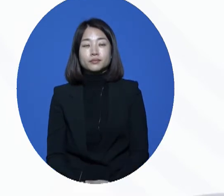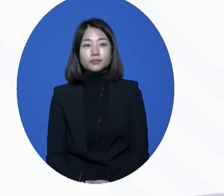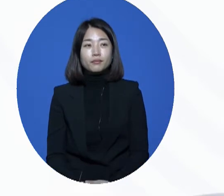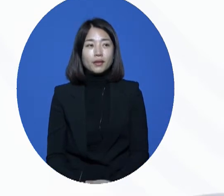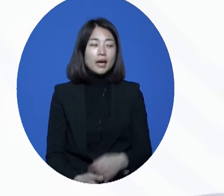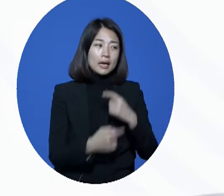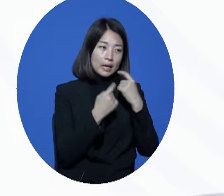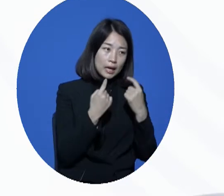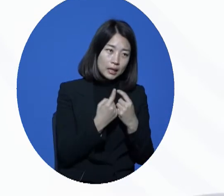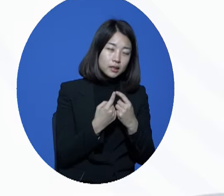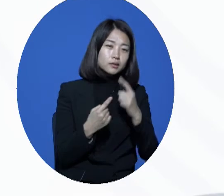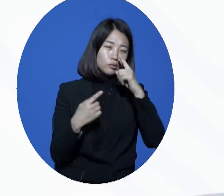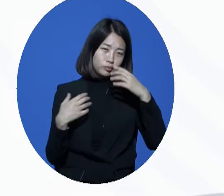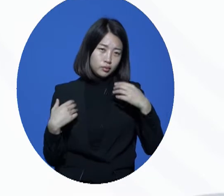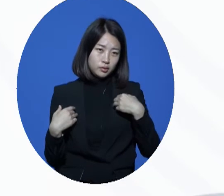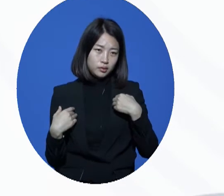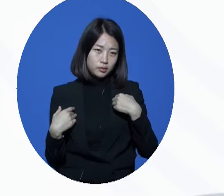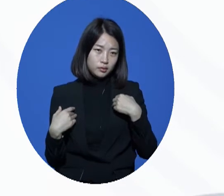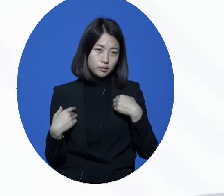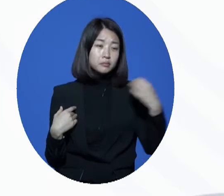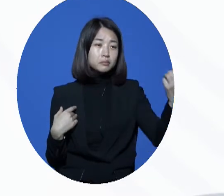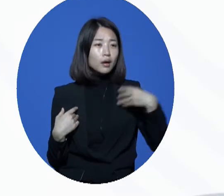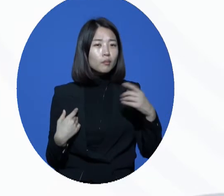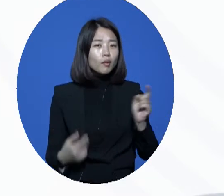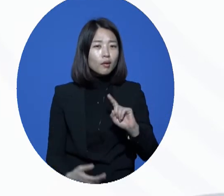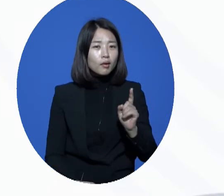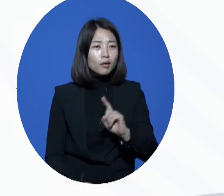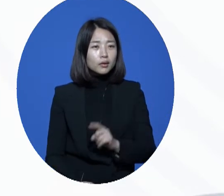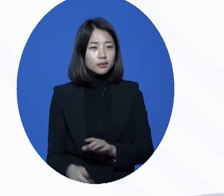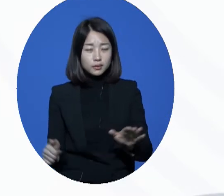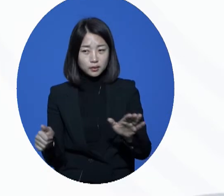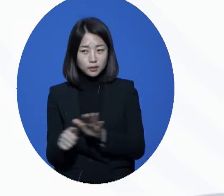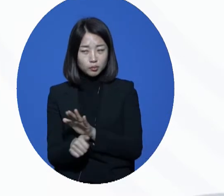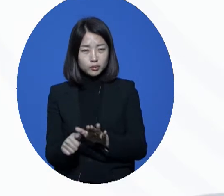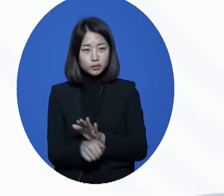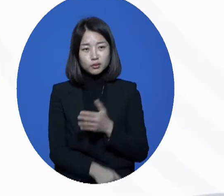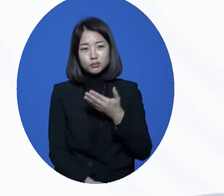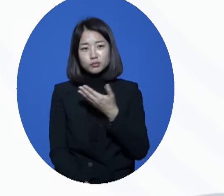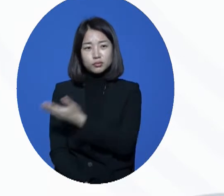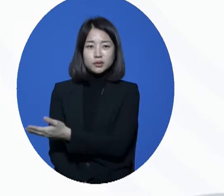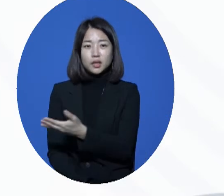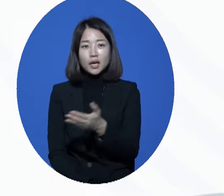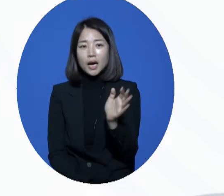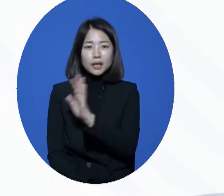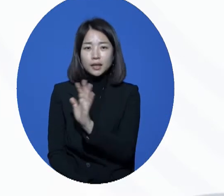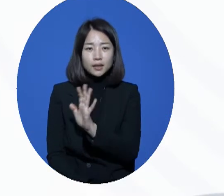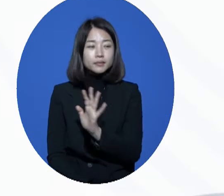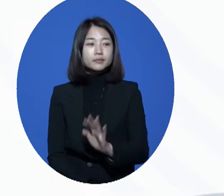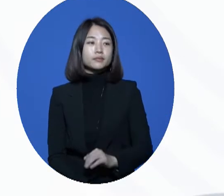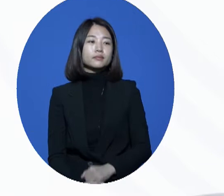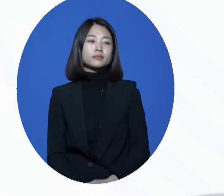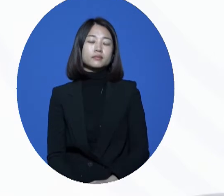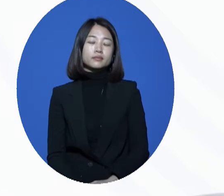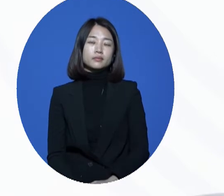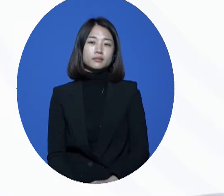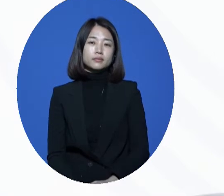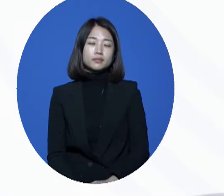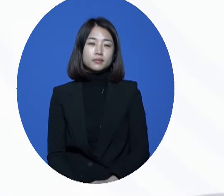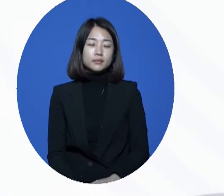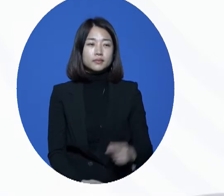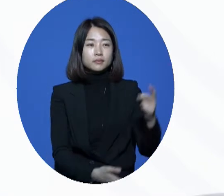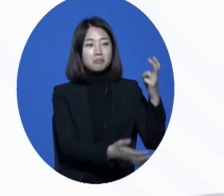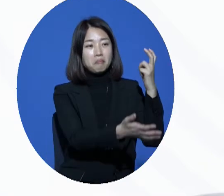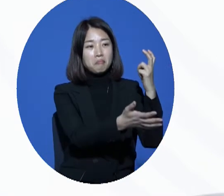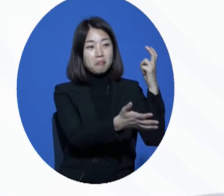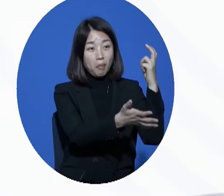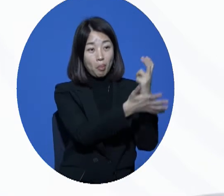공공이든 민간이든지 이 쉽게 이 서비스 제공의 의무를 저버릴 수 있었던 데에는 이 제도가